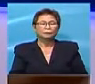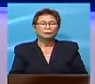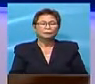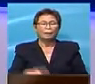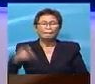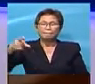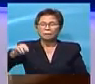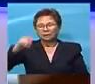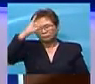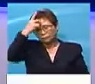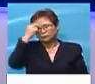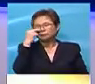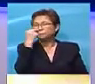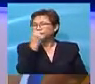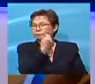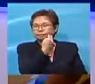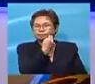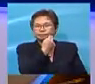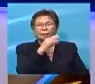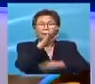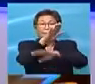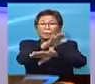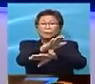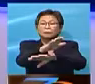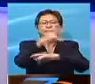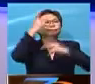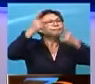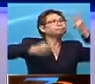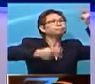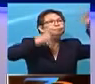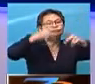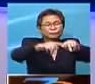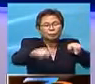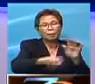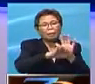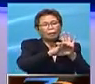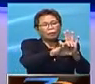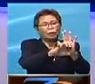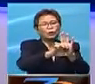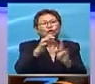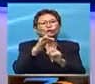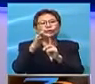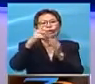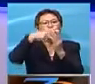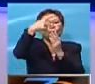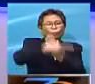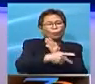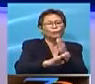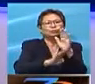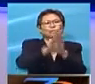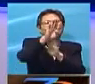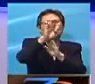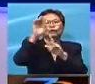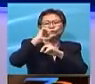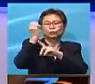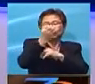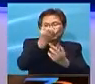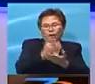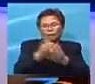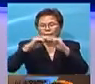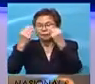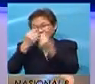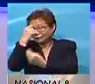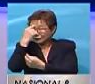Perdana Menteri Datuk Seri Najib Tun Razak petang tadi meninjau ke tapak ekpo unit khas program pembangunan sosioekonomi masyarakat